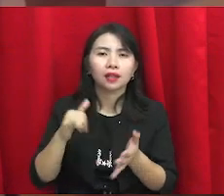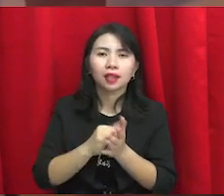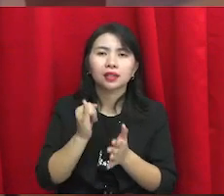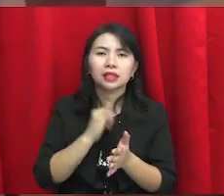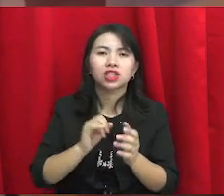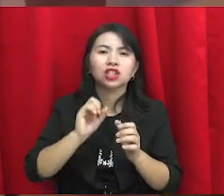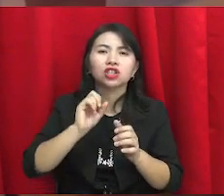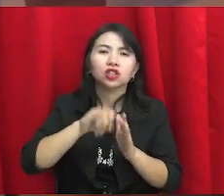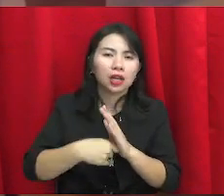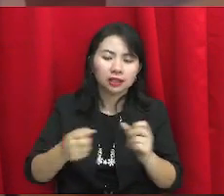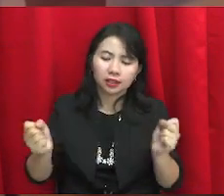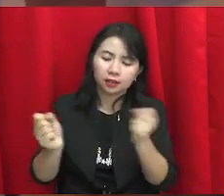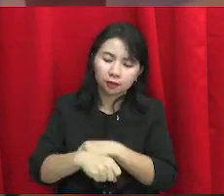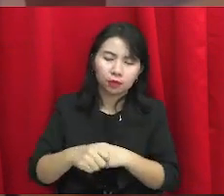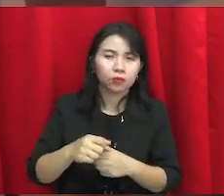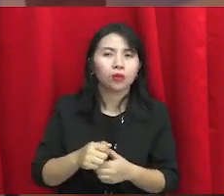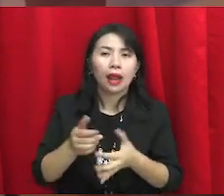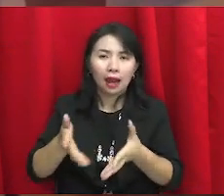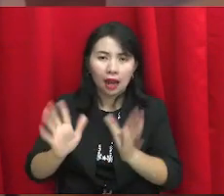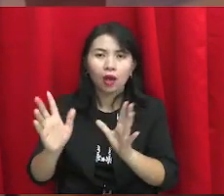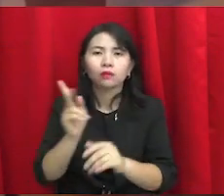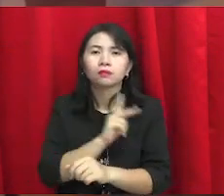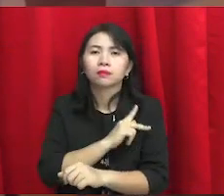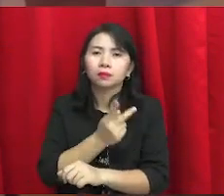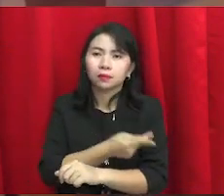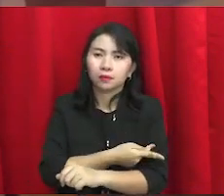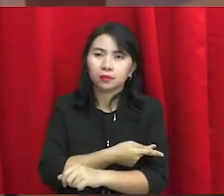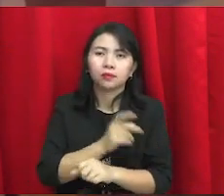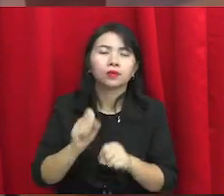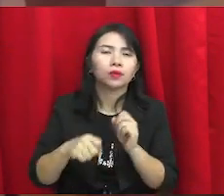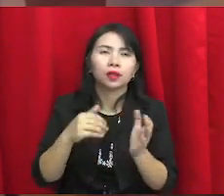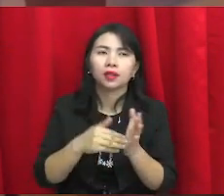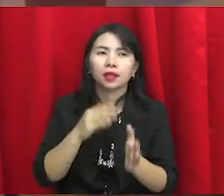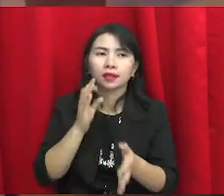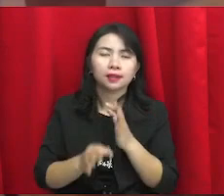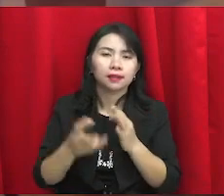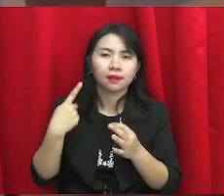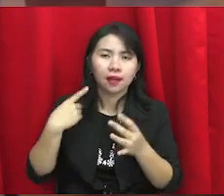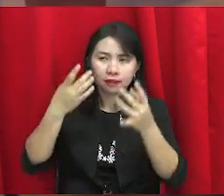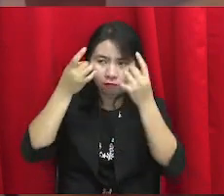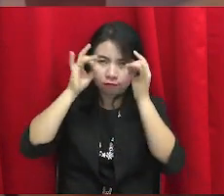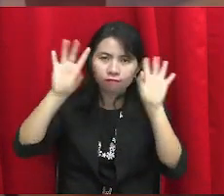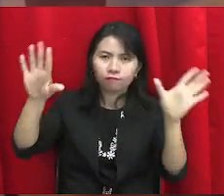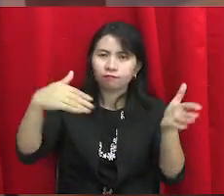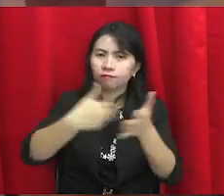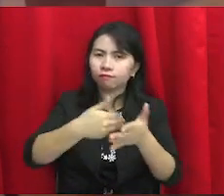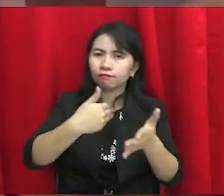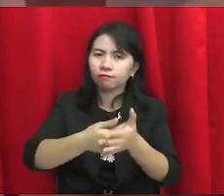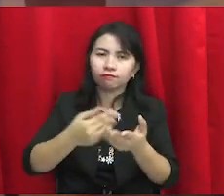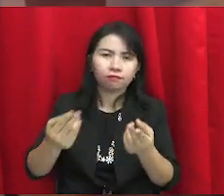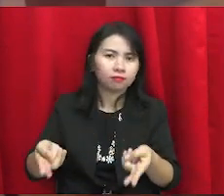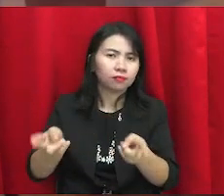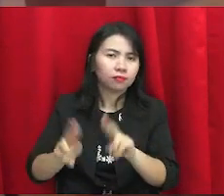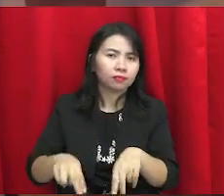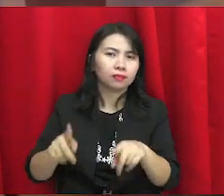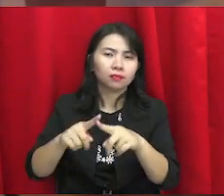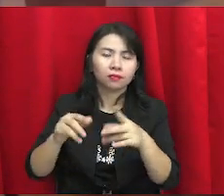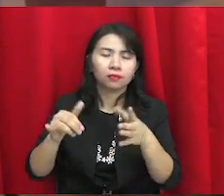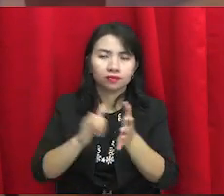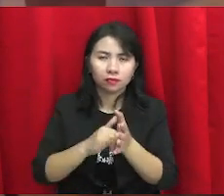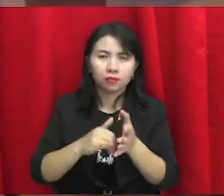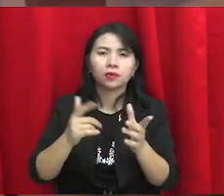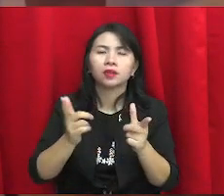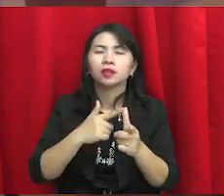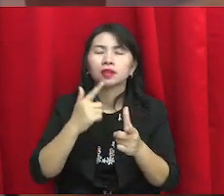power. Okay? Now, kung meron mang kapahamakan na mangyayari doon,